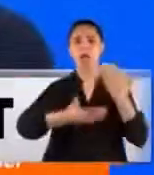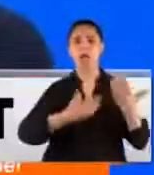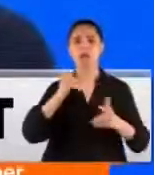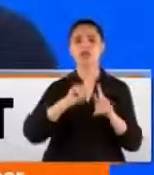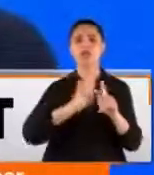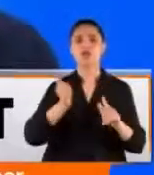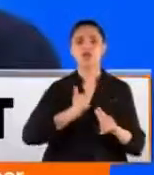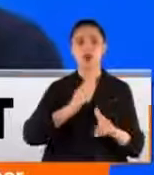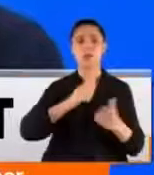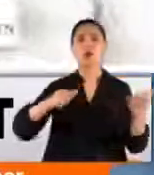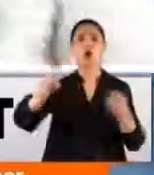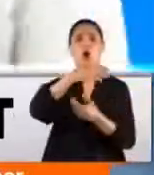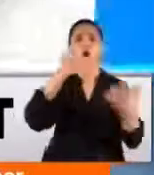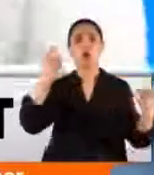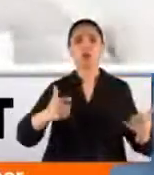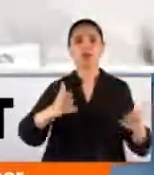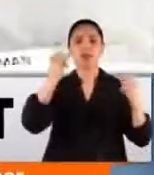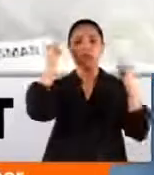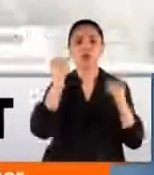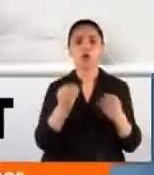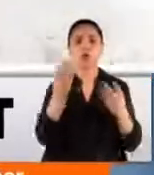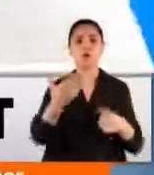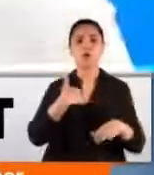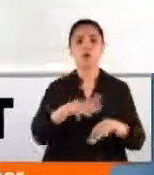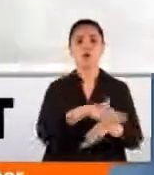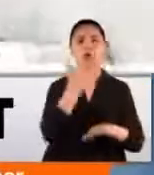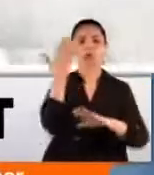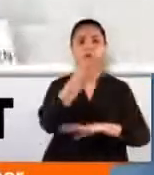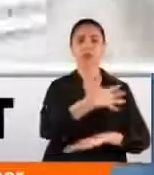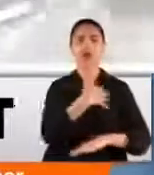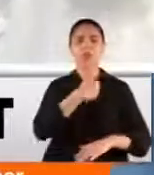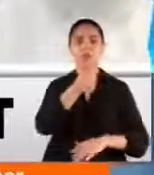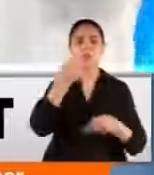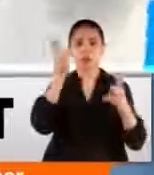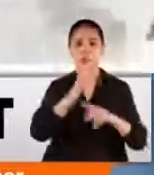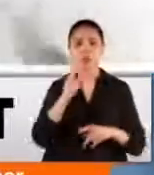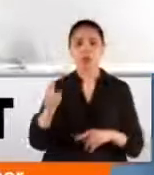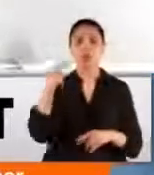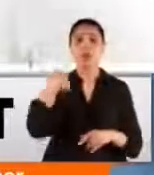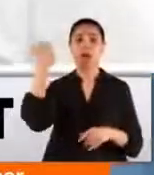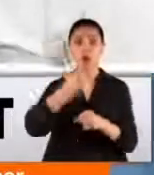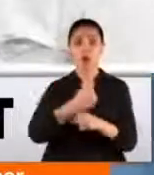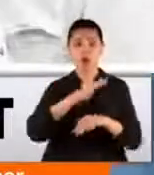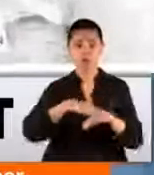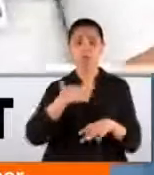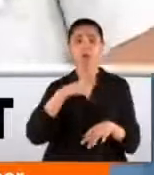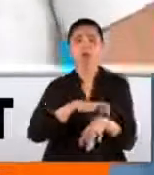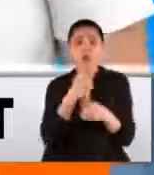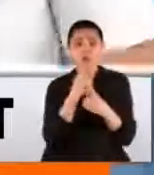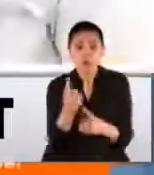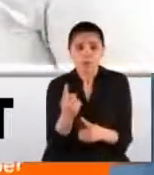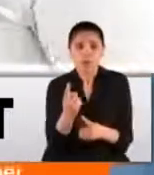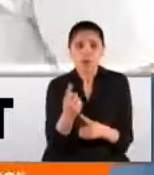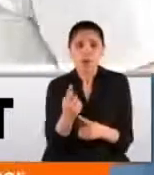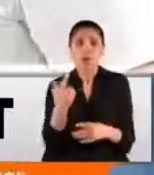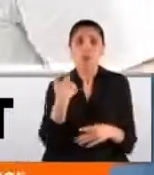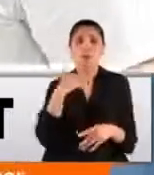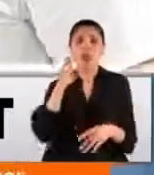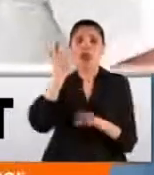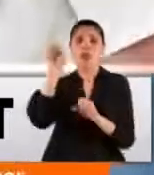olay yerini batırmış. Ben valiye gidiyorum, anam babam öldü diyorum. Ben doğuda görev yapan doktorum diyorum. Niye randevu